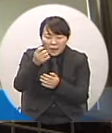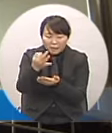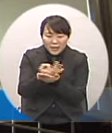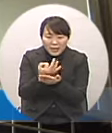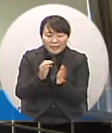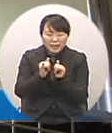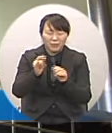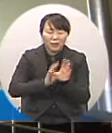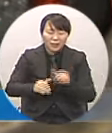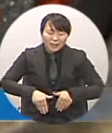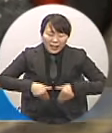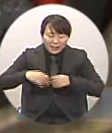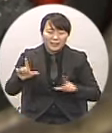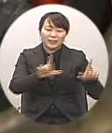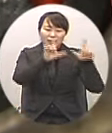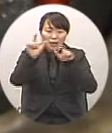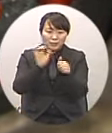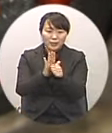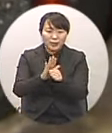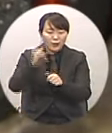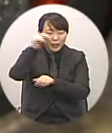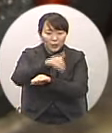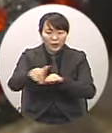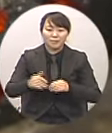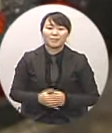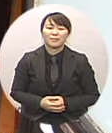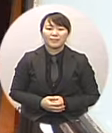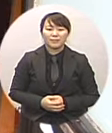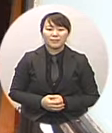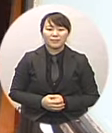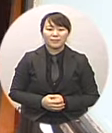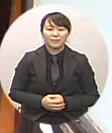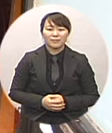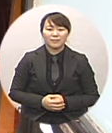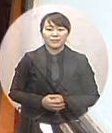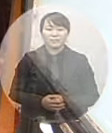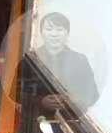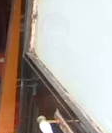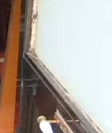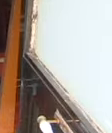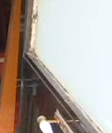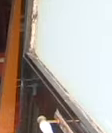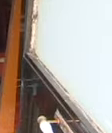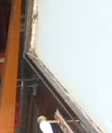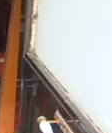따뜻한 겨울을 날 수 있도록 지원할 계획입니다 뉴스플러스 최창순입니다